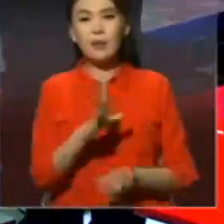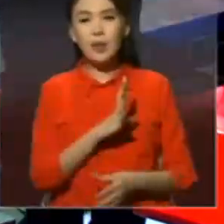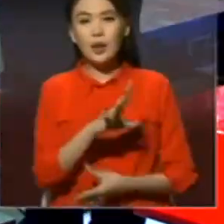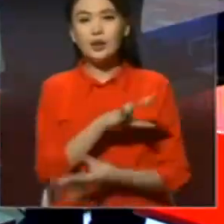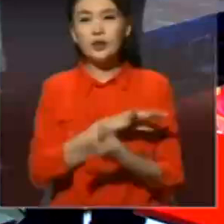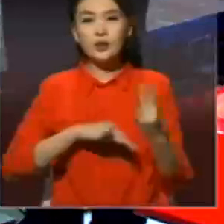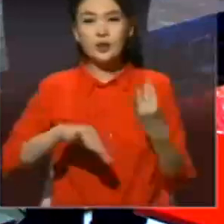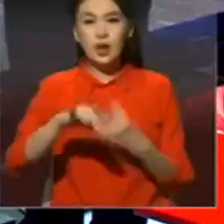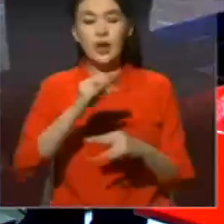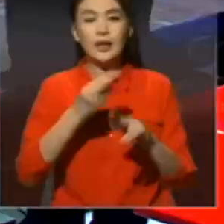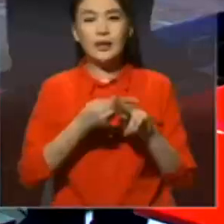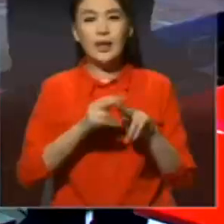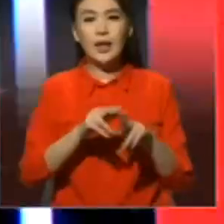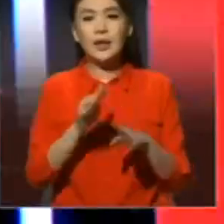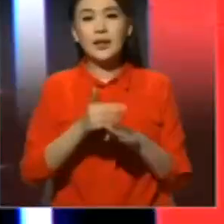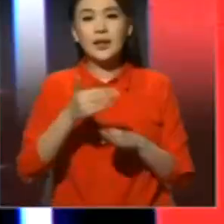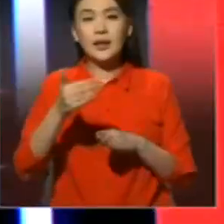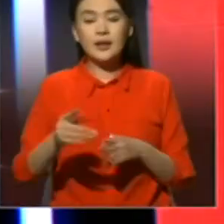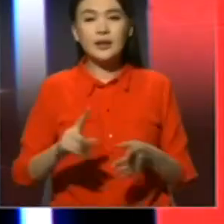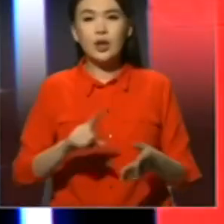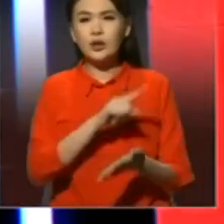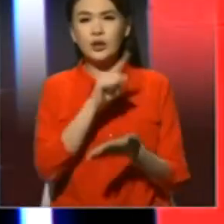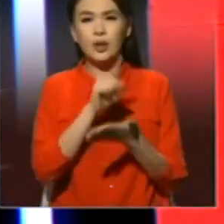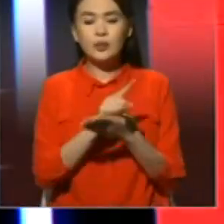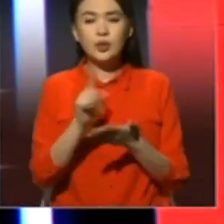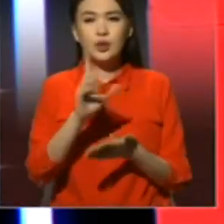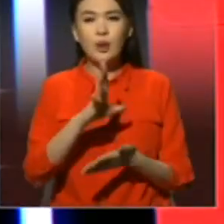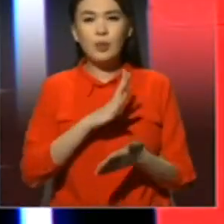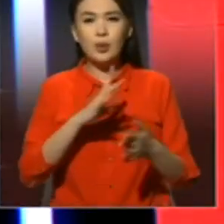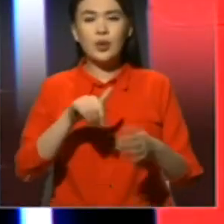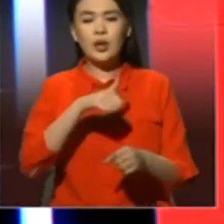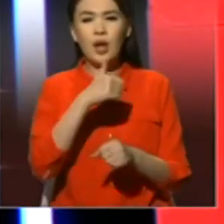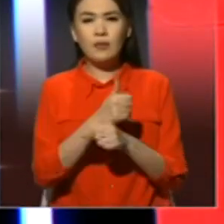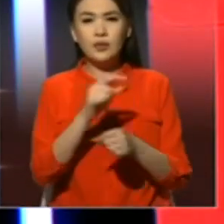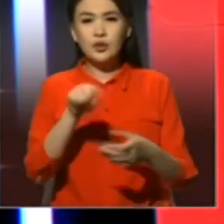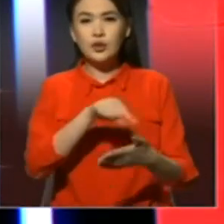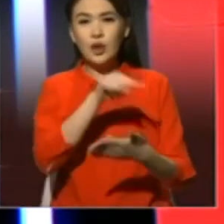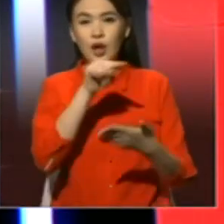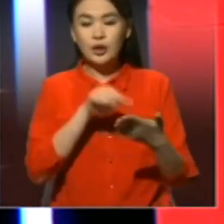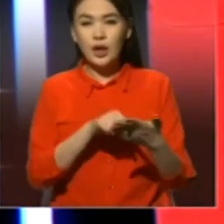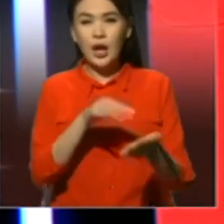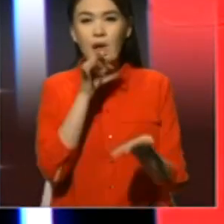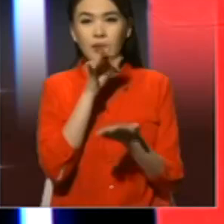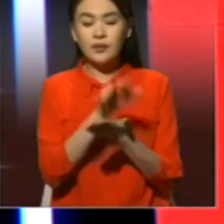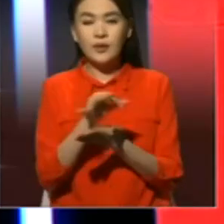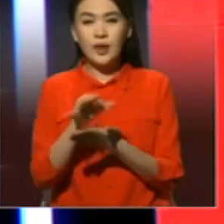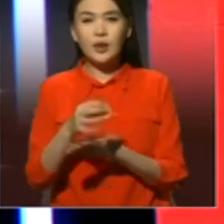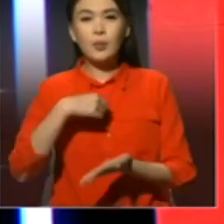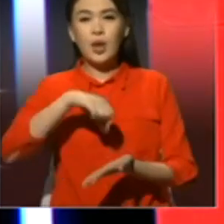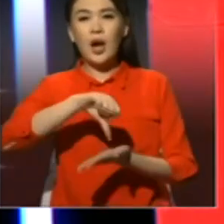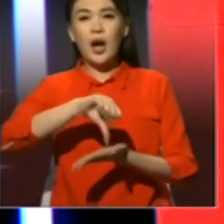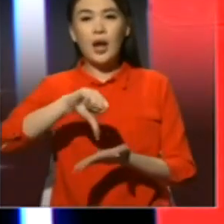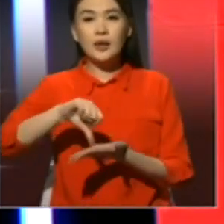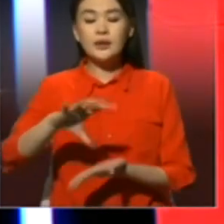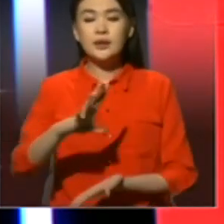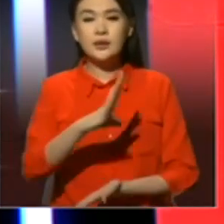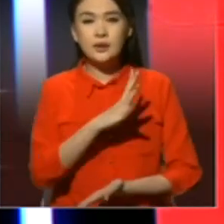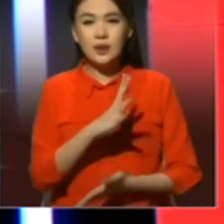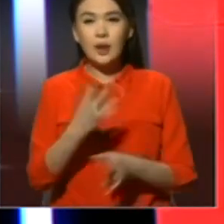панельдік болғаннан кейін негізгі басты-басты сұрақтар болды, интенсив болды. Мен өзім интенсив жағына қатыстым. Ол